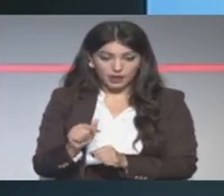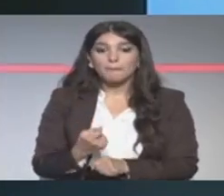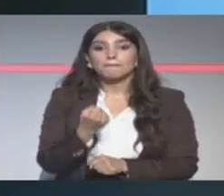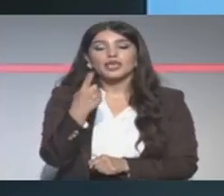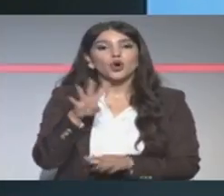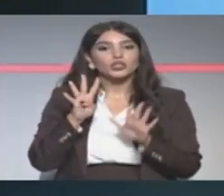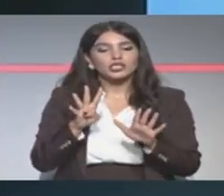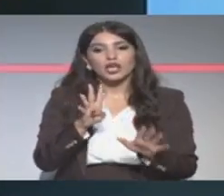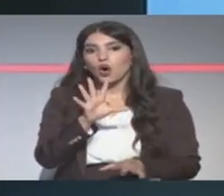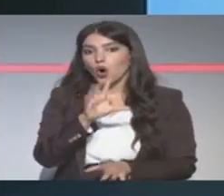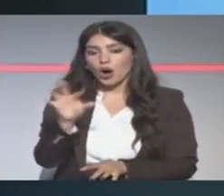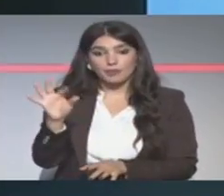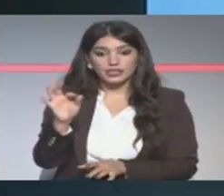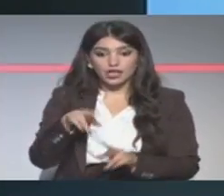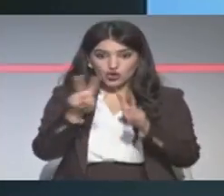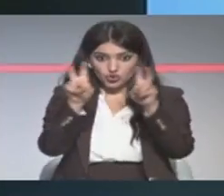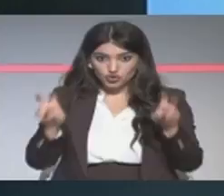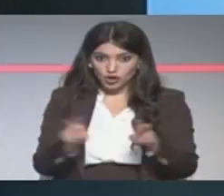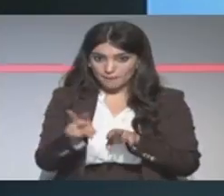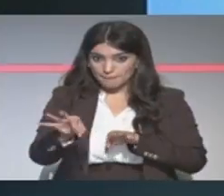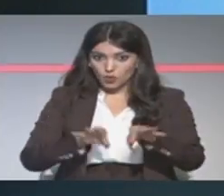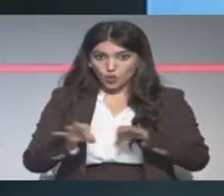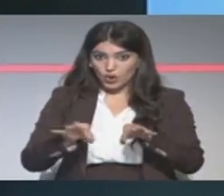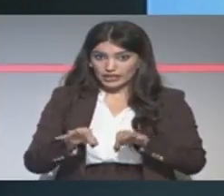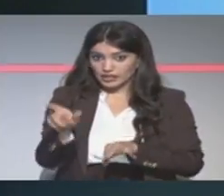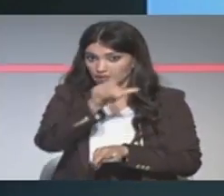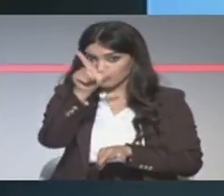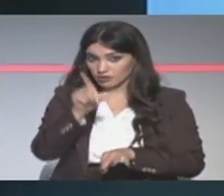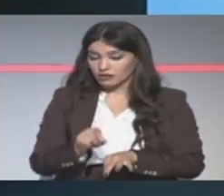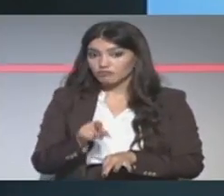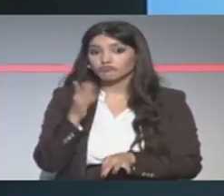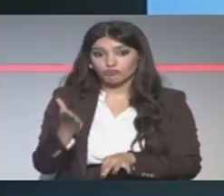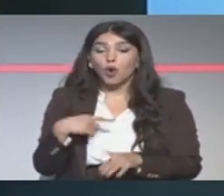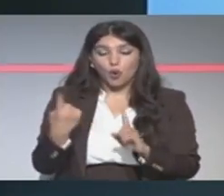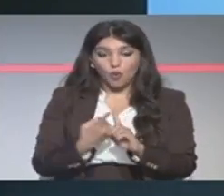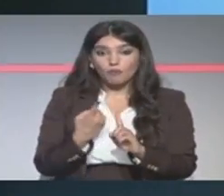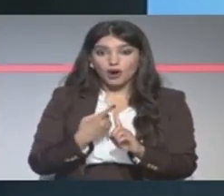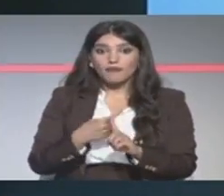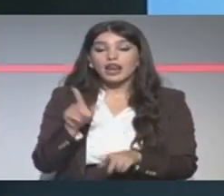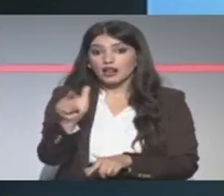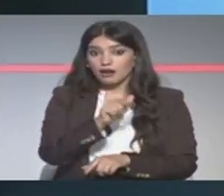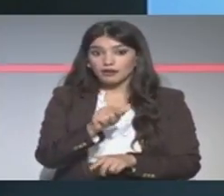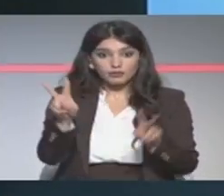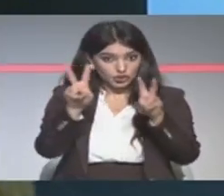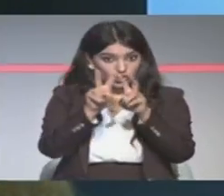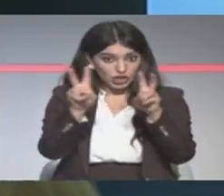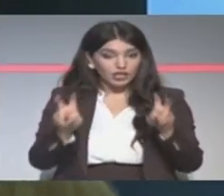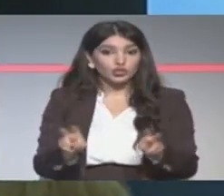159 منها 7 شهادات وطنيه للمهندسين، مهمين جدا. عندنا شهادات زاده اللي